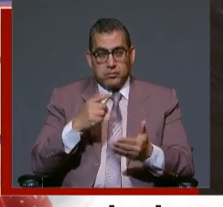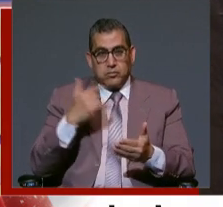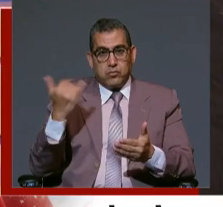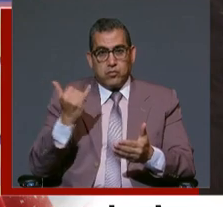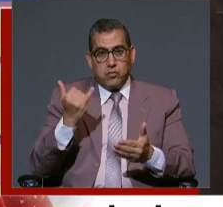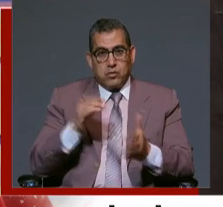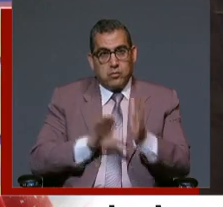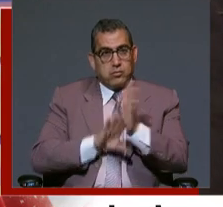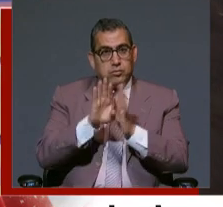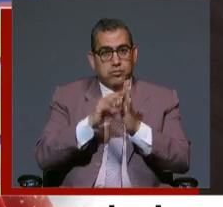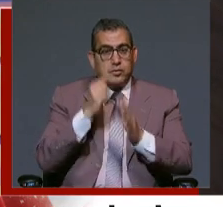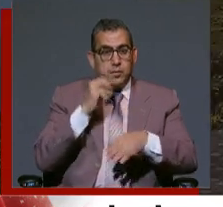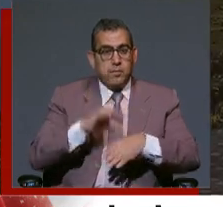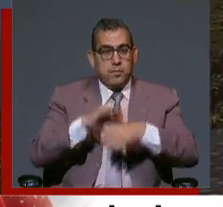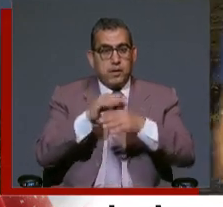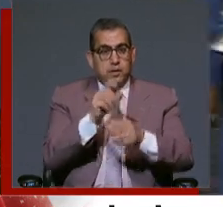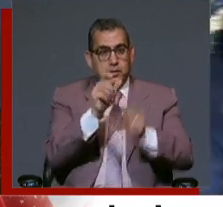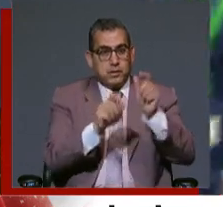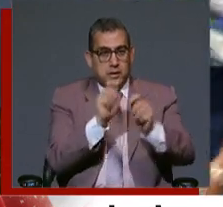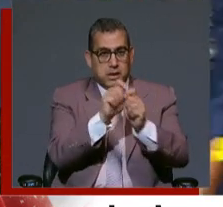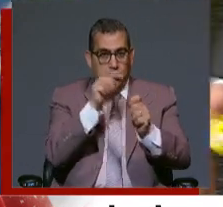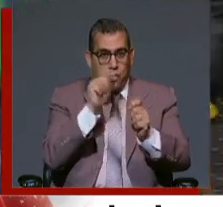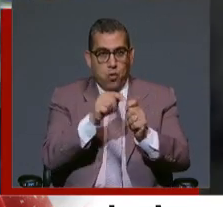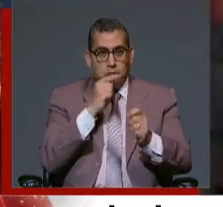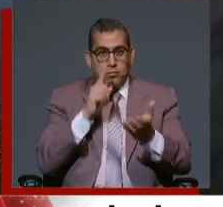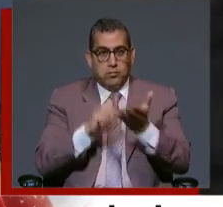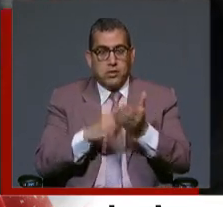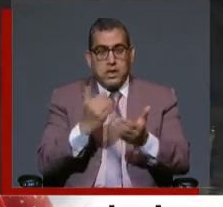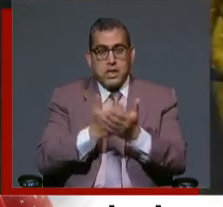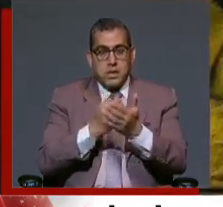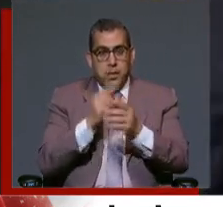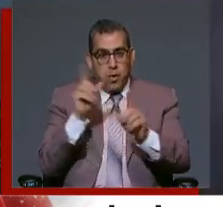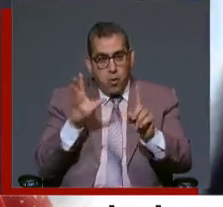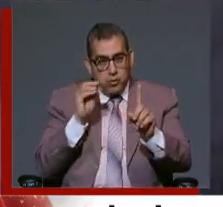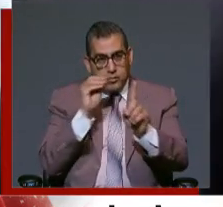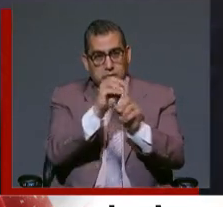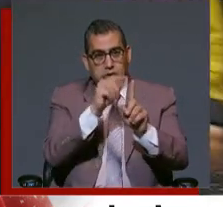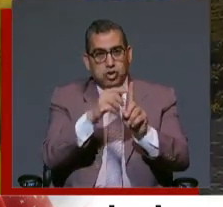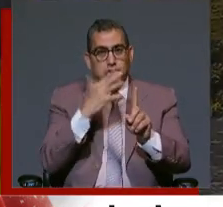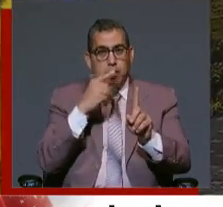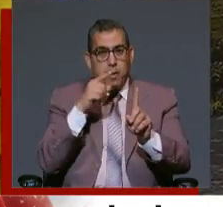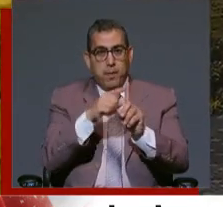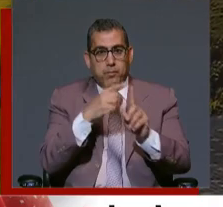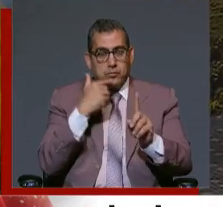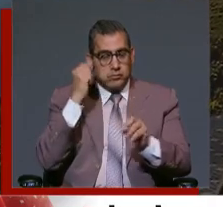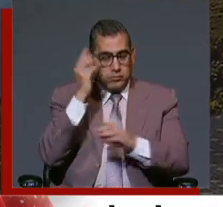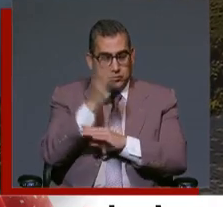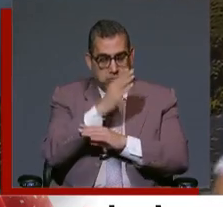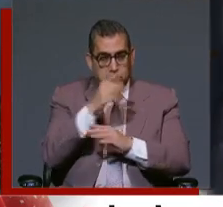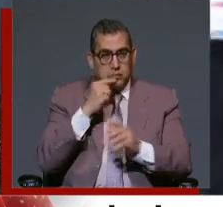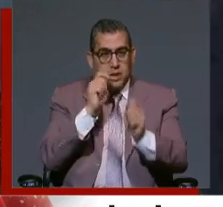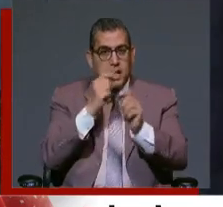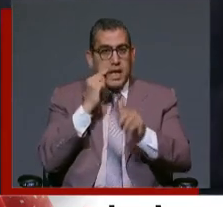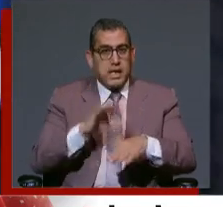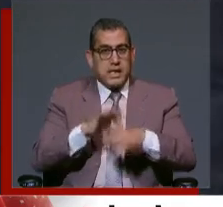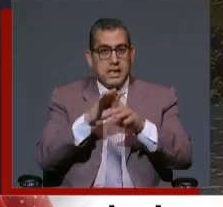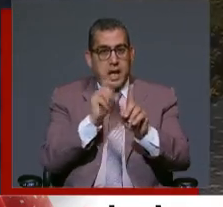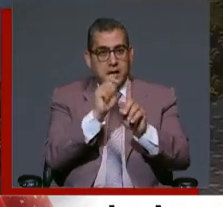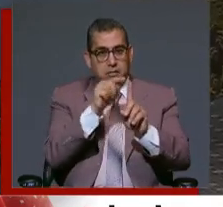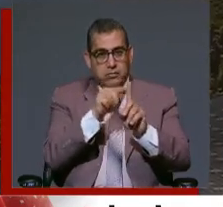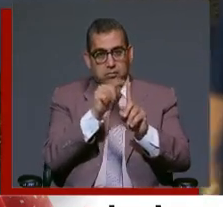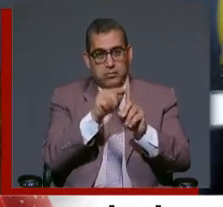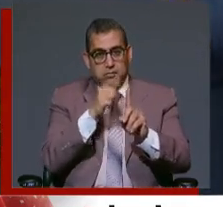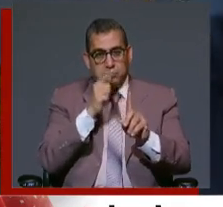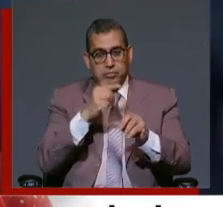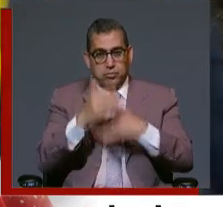التنمية البشرية المرتبطة بالاستثمار البشري في الشباب، وده خرج استراتيجية بناء الإنسان اللي أرفاها